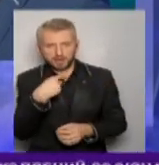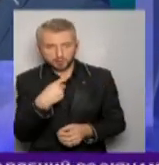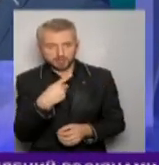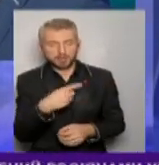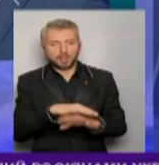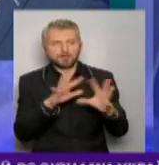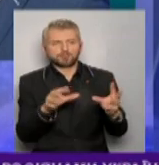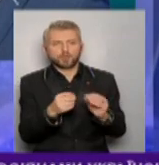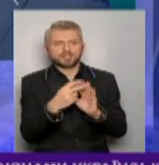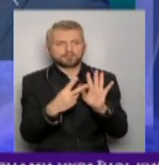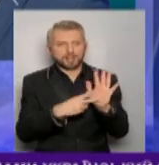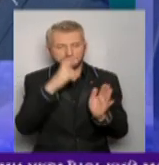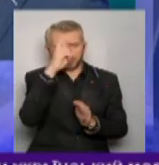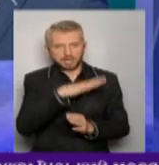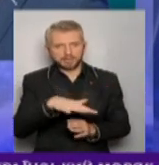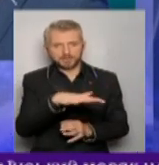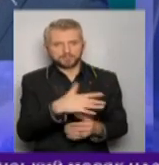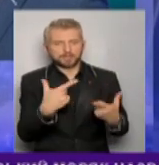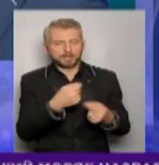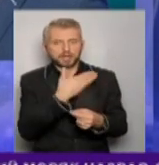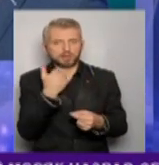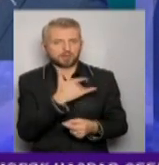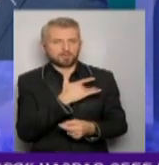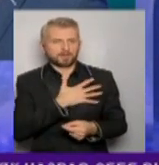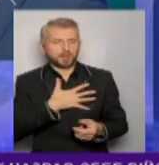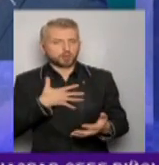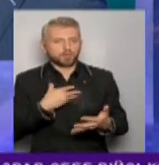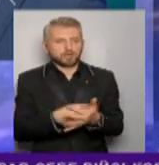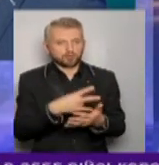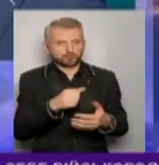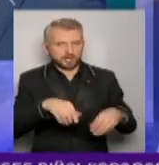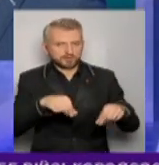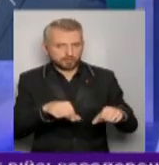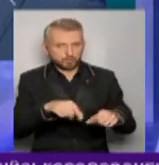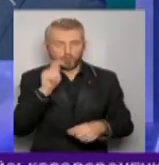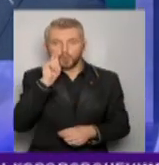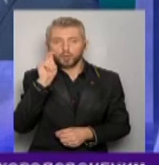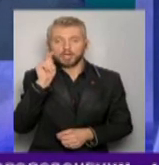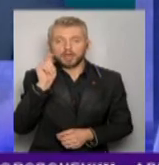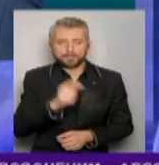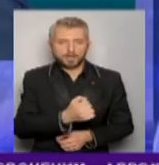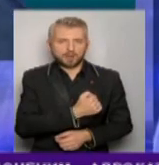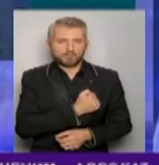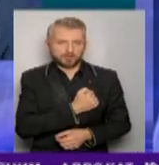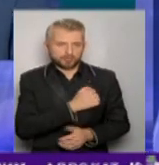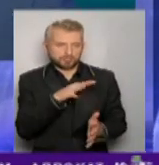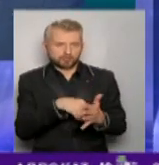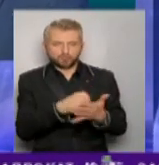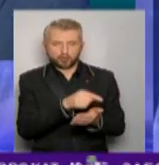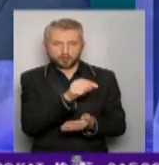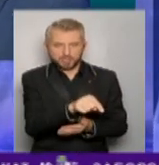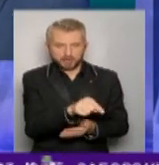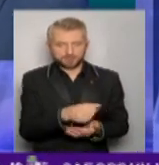всього 17 країн, в яких немає приватної власності на землю. Україна, на жаль, належить до них теж, до